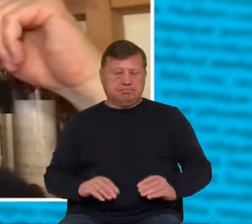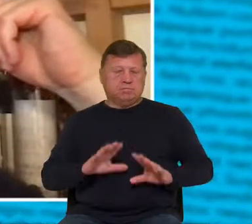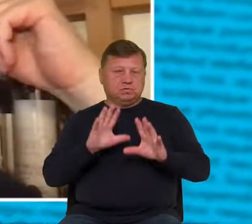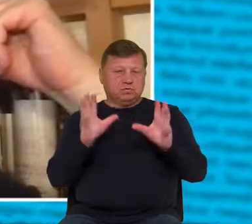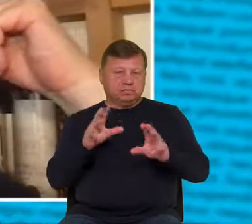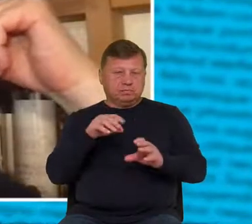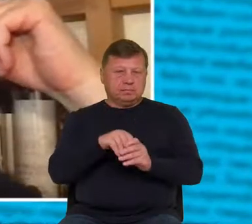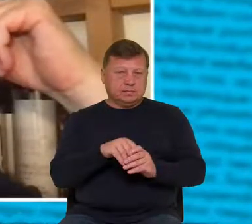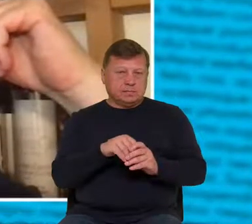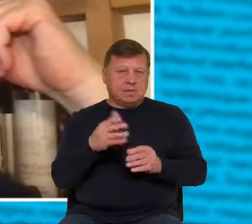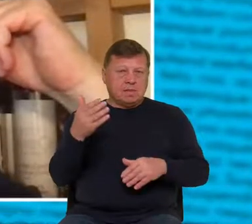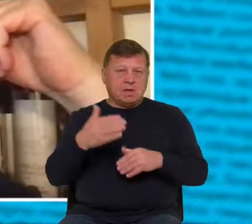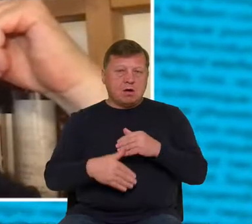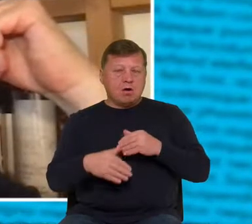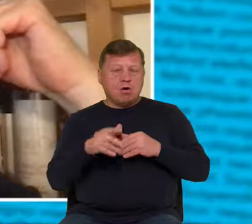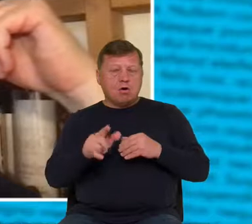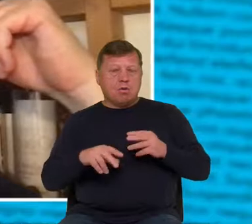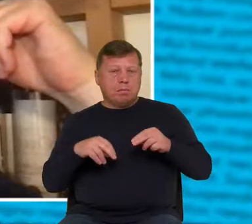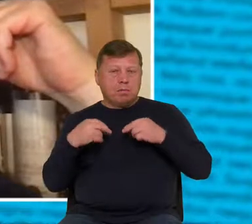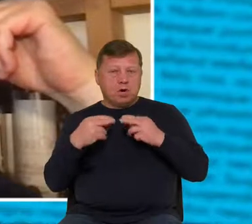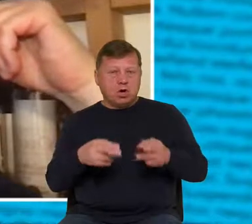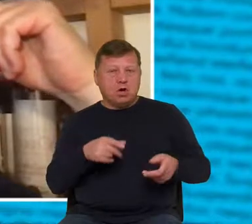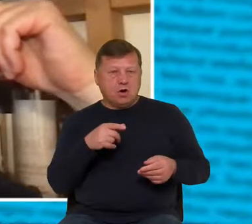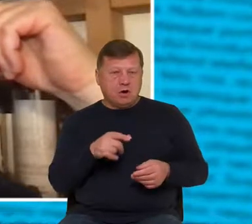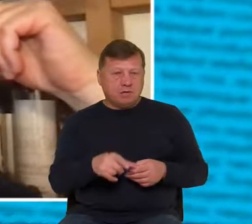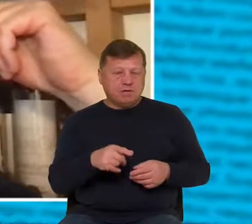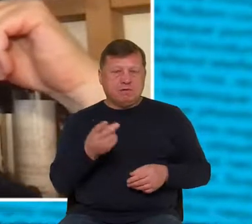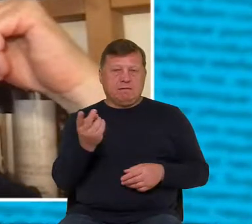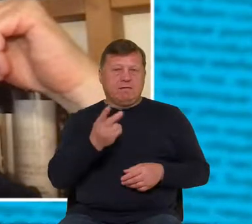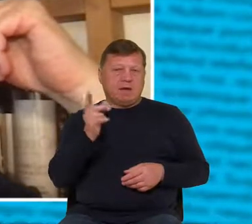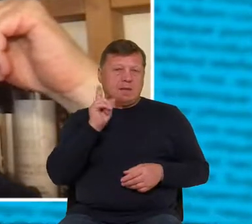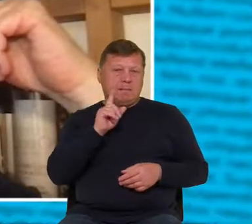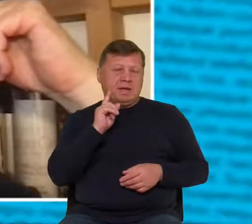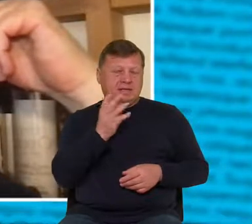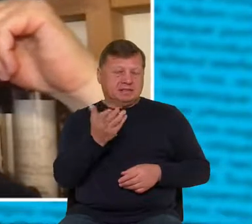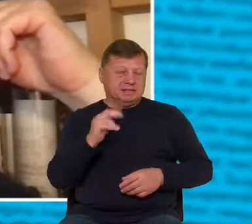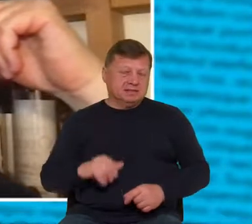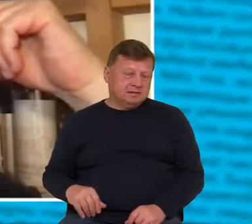Natomiast koniec końców powracamy zawsze do historii tych dwóch mężczyzn i ich córek.